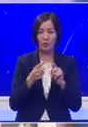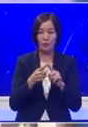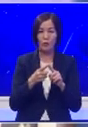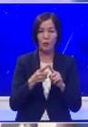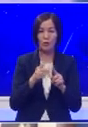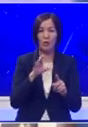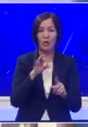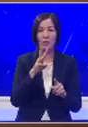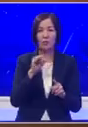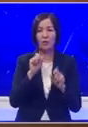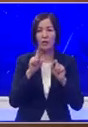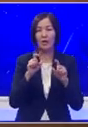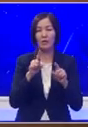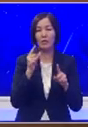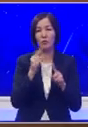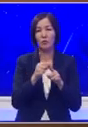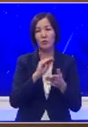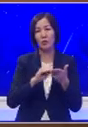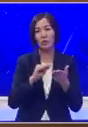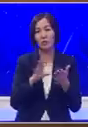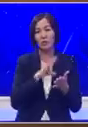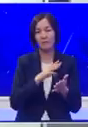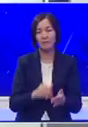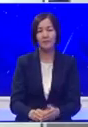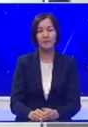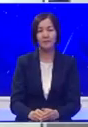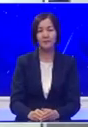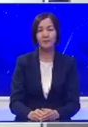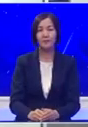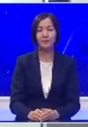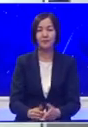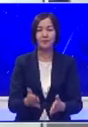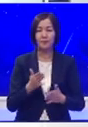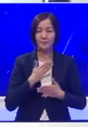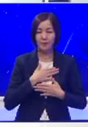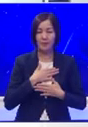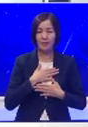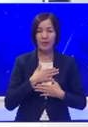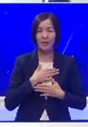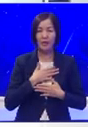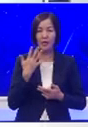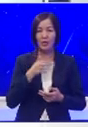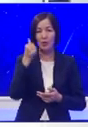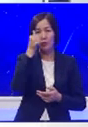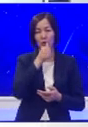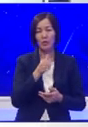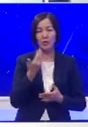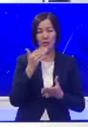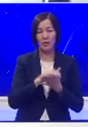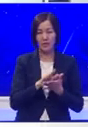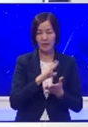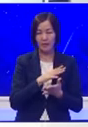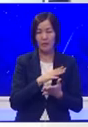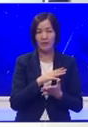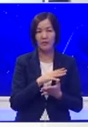аты жөні алтын әріппен ойылып жазылған. Жүрекеңді мен бір жарты ғасырдай білем. Ол